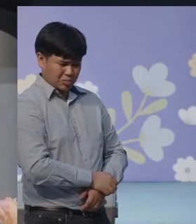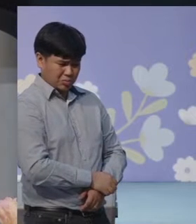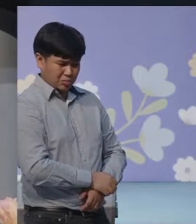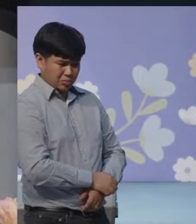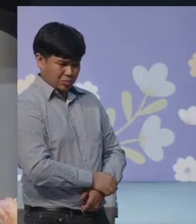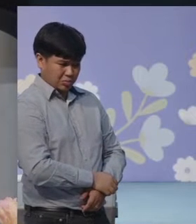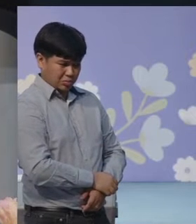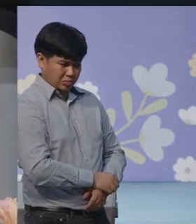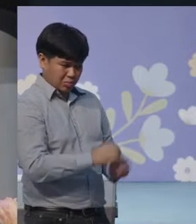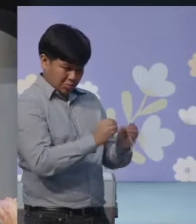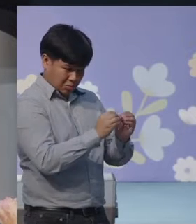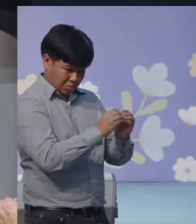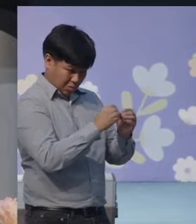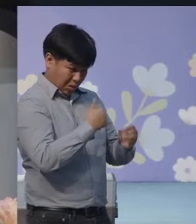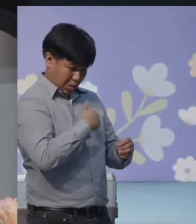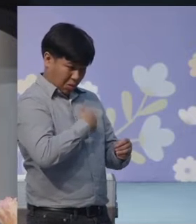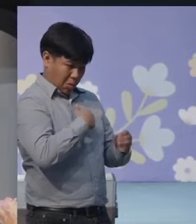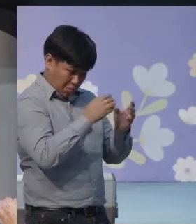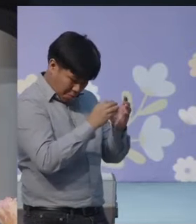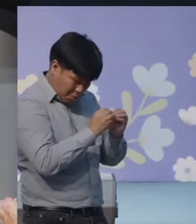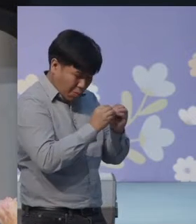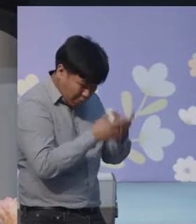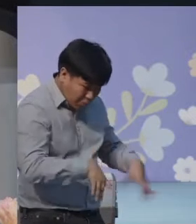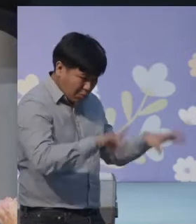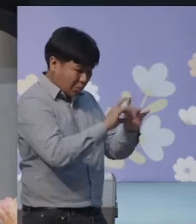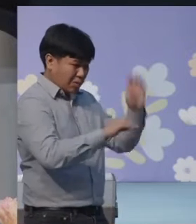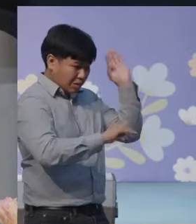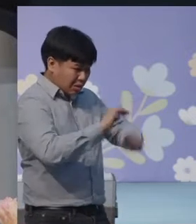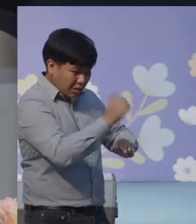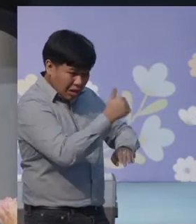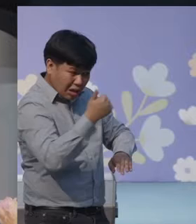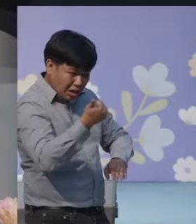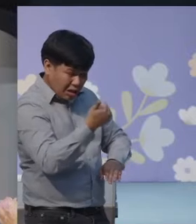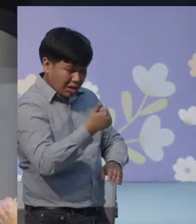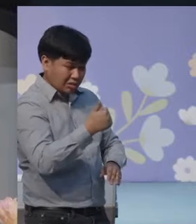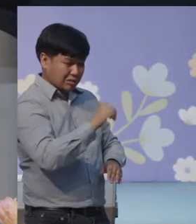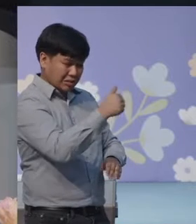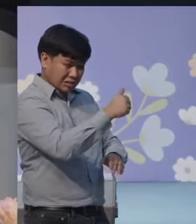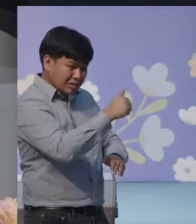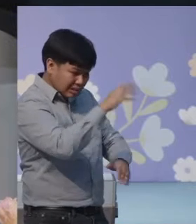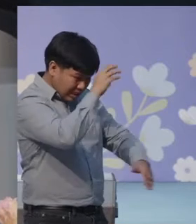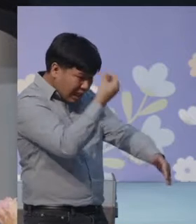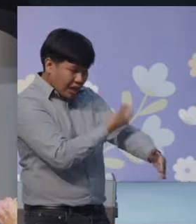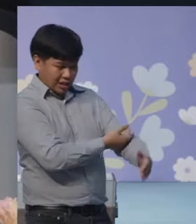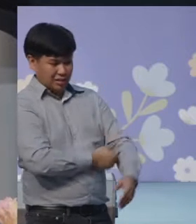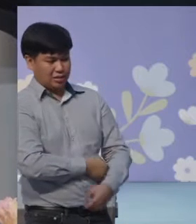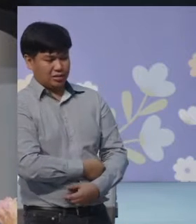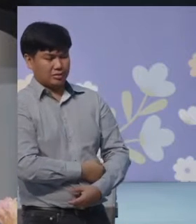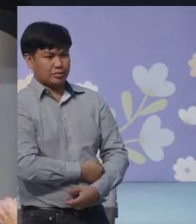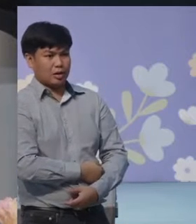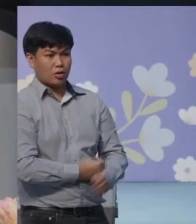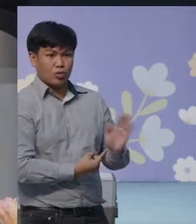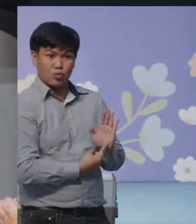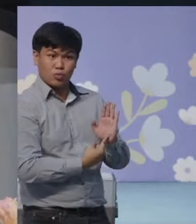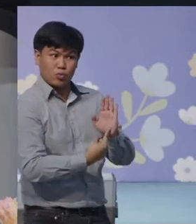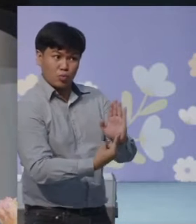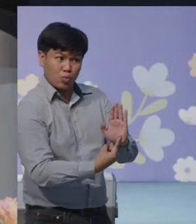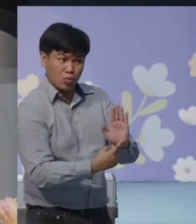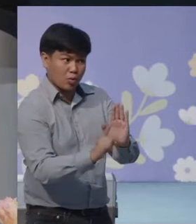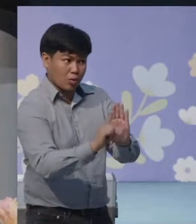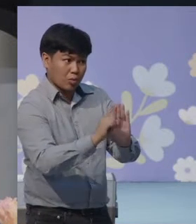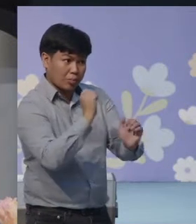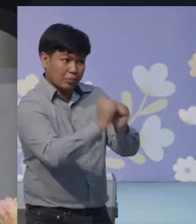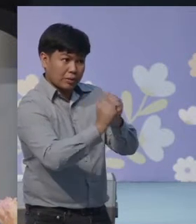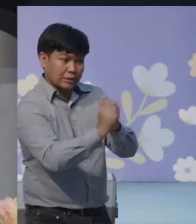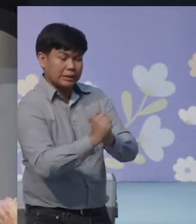mas mahalaga ako kaysa ang pagmamahal ko sa iyo kaysa 10 anak? Alam niyo kung ano ibig sabihin